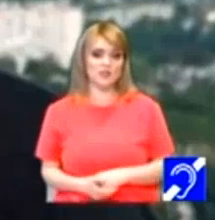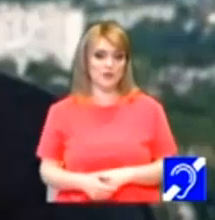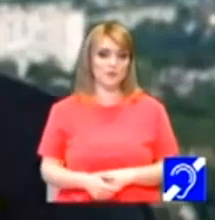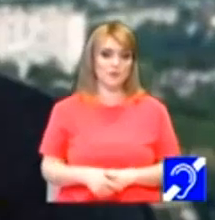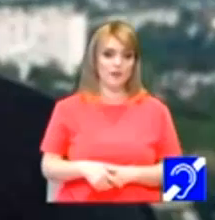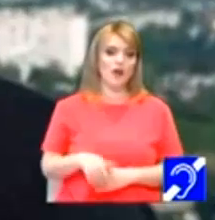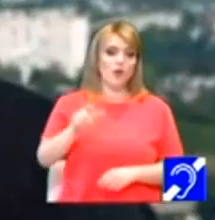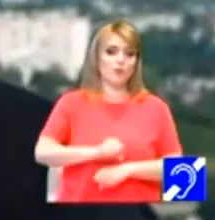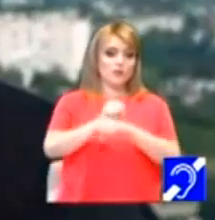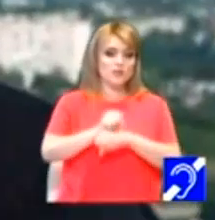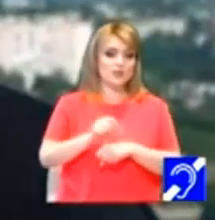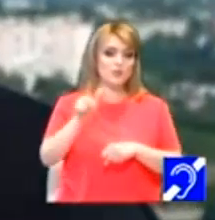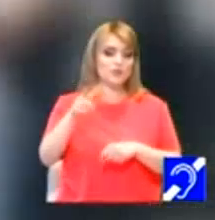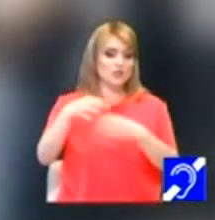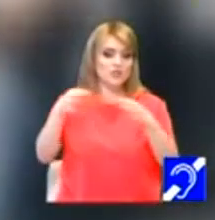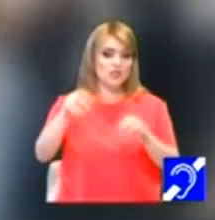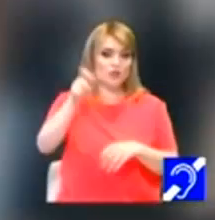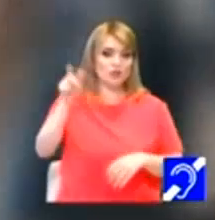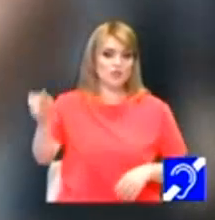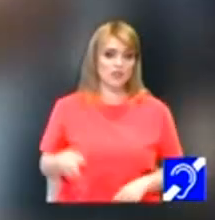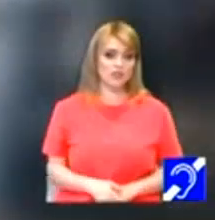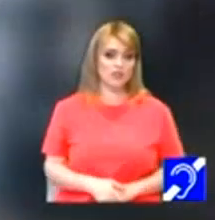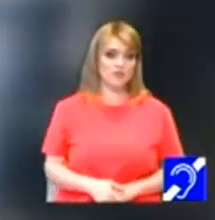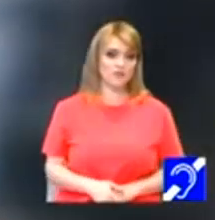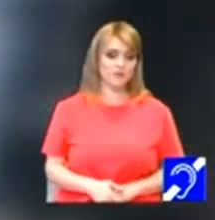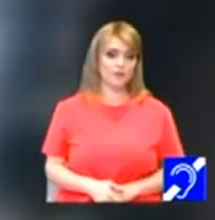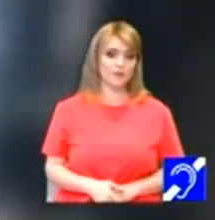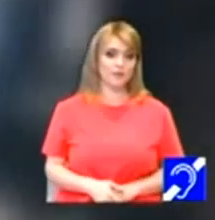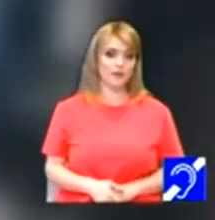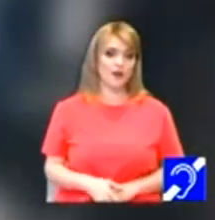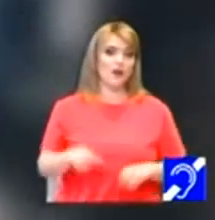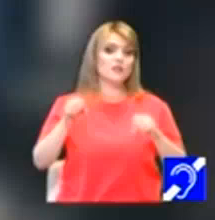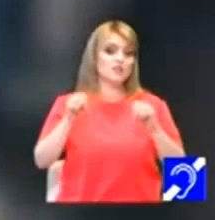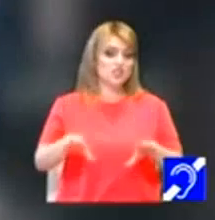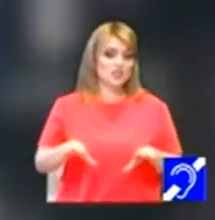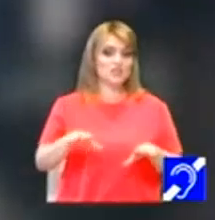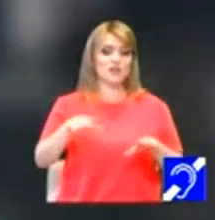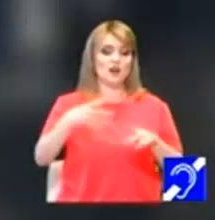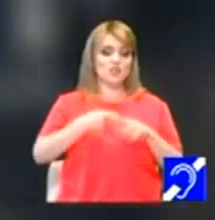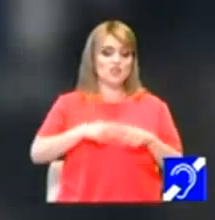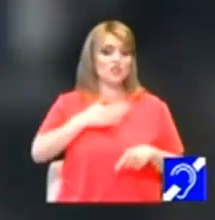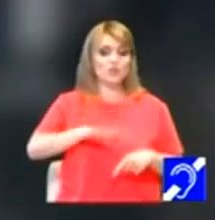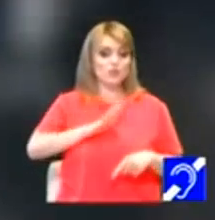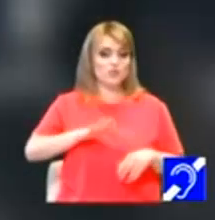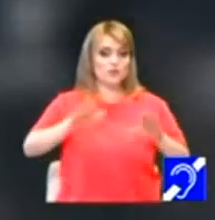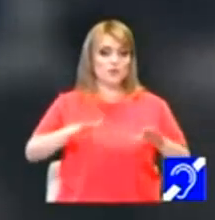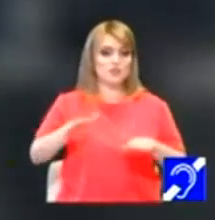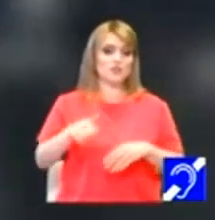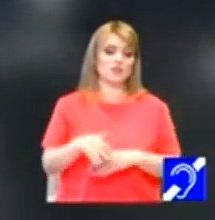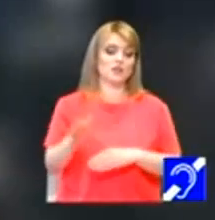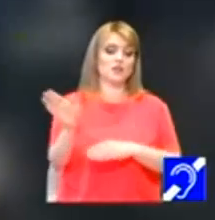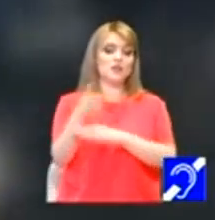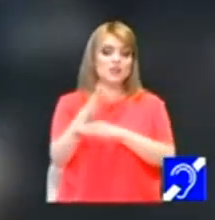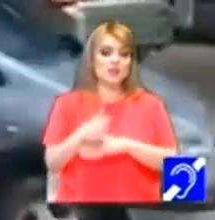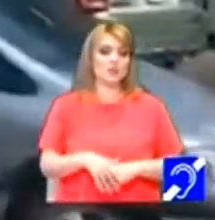de ieșire din regiunea secesionistă, pe motiv că ar fi carantină. Decizia e nemulțumit pe localnicii din Râbnița care lucrează sau merg